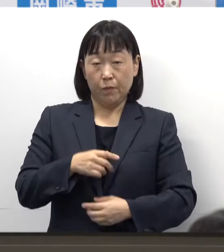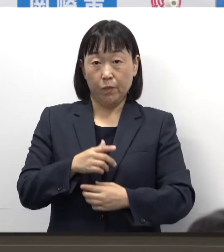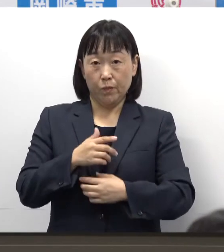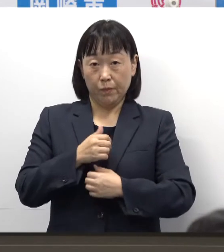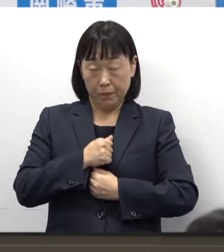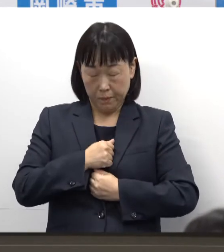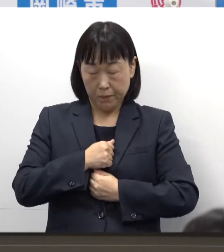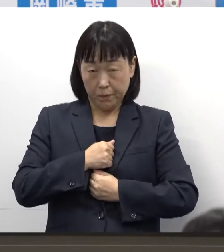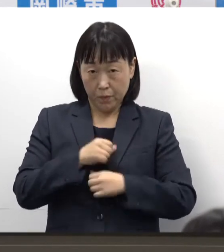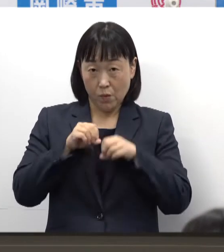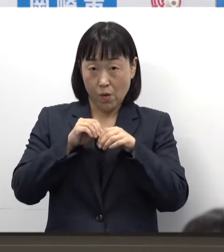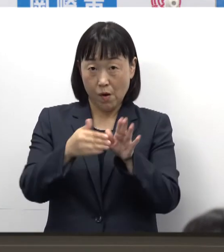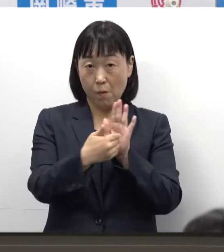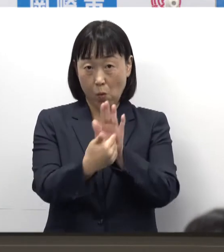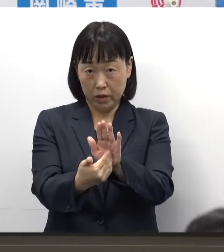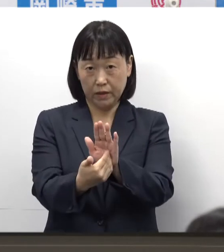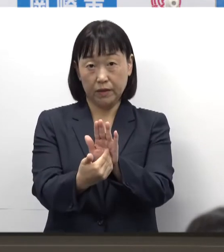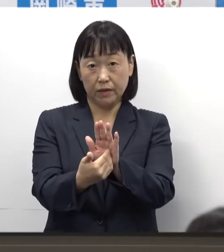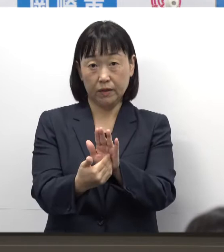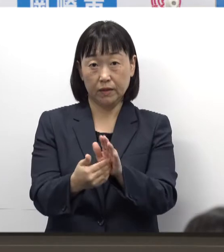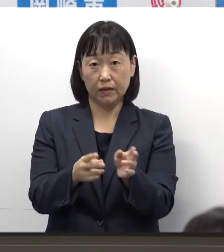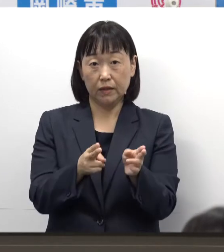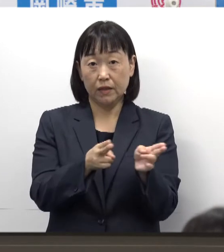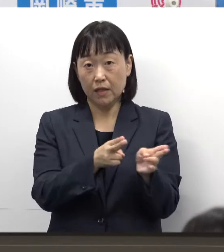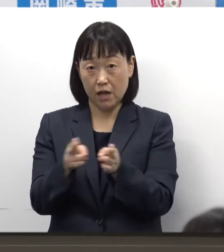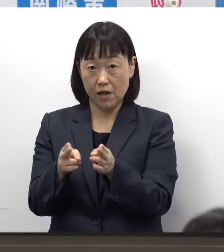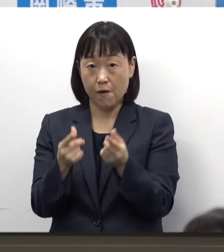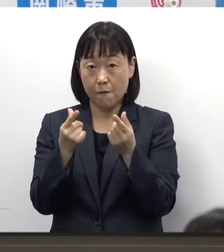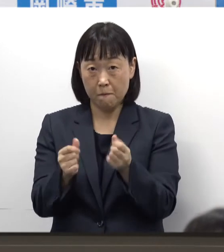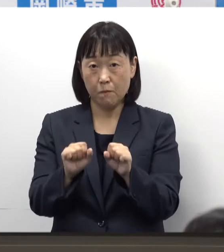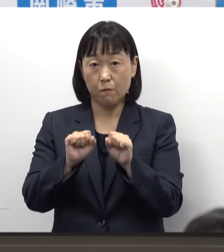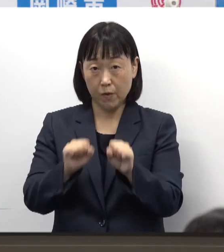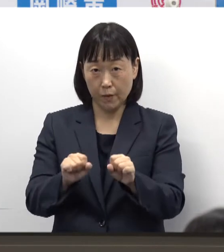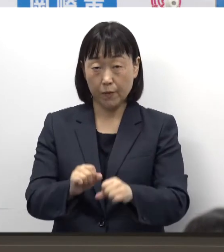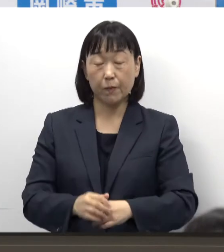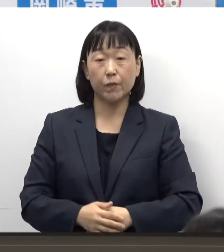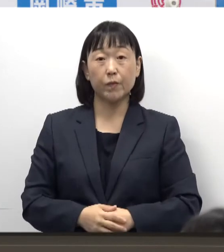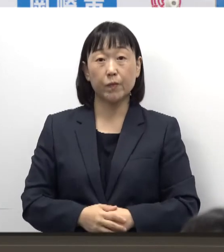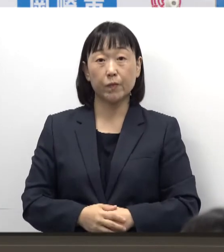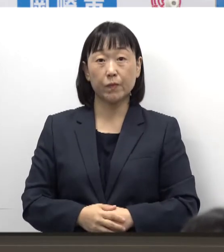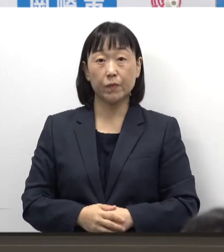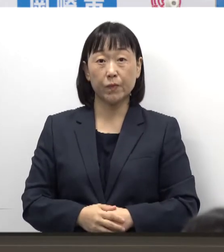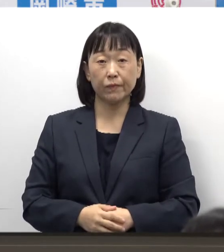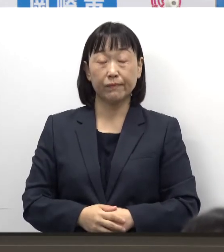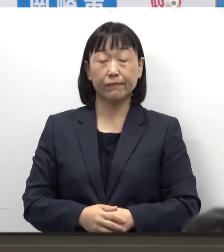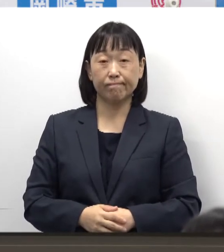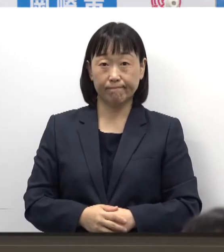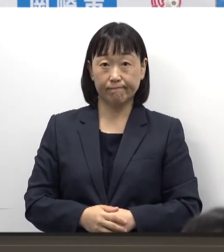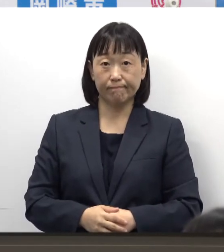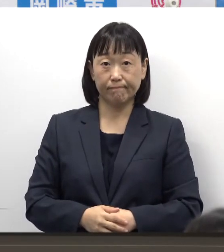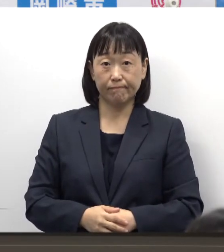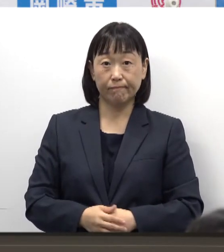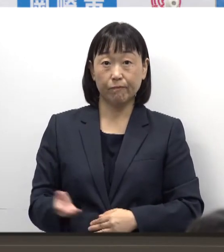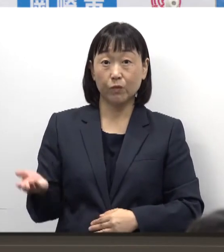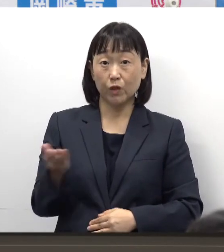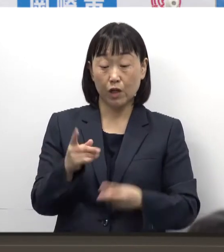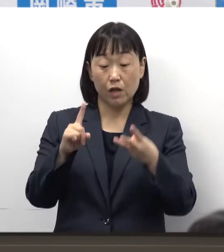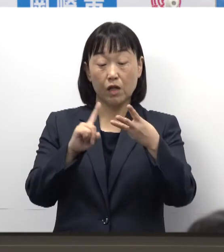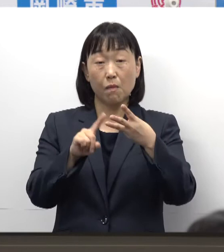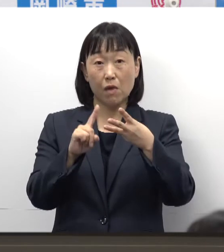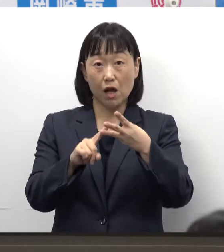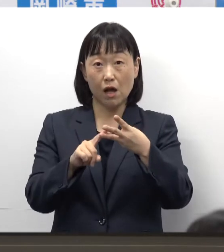得る5の感染拡大防止と医療体制の確保に努めてまいります次に3番目の